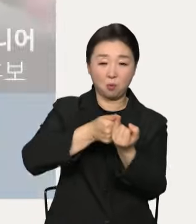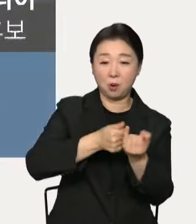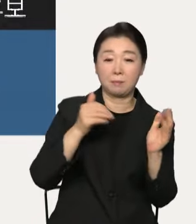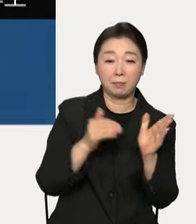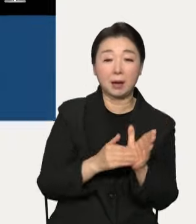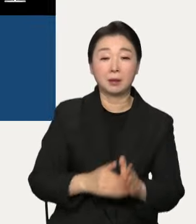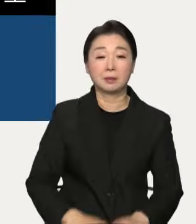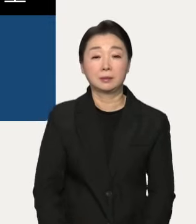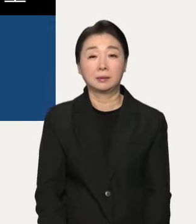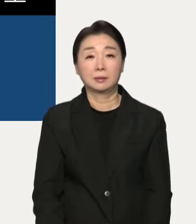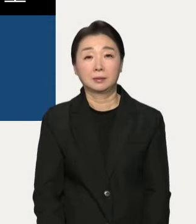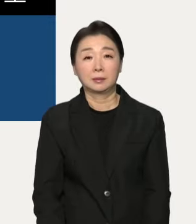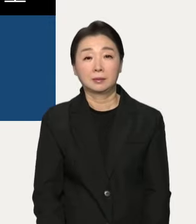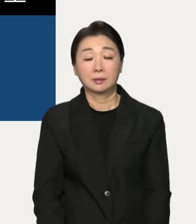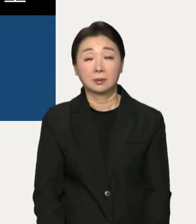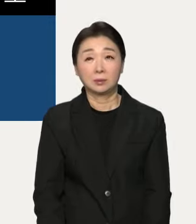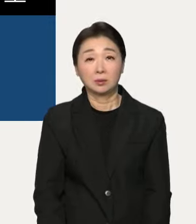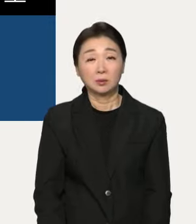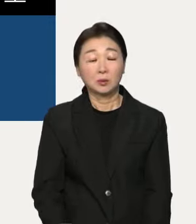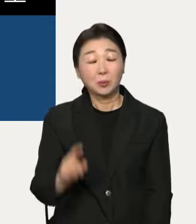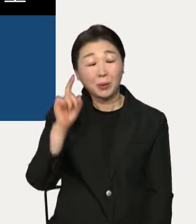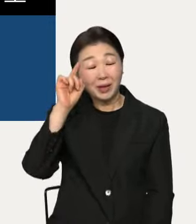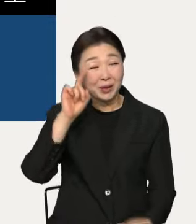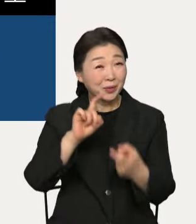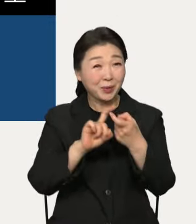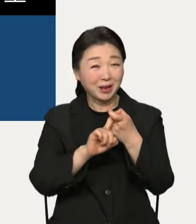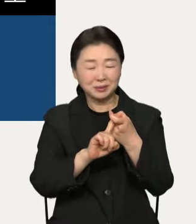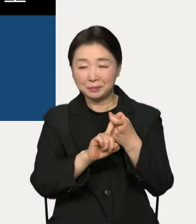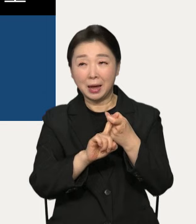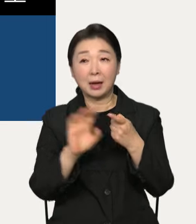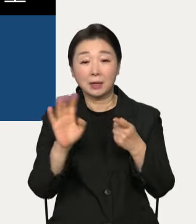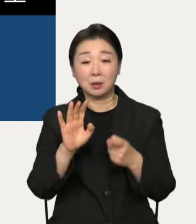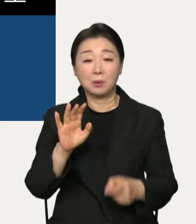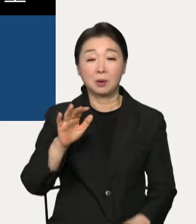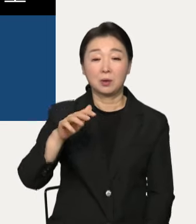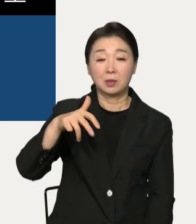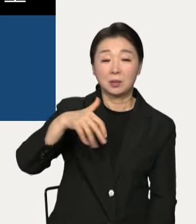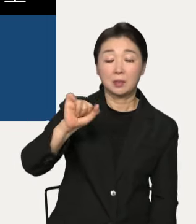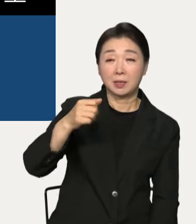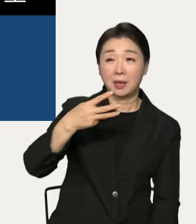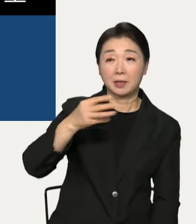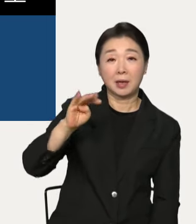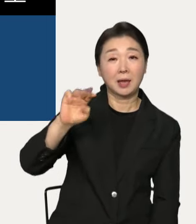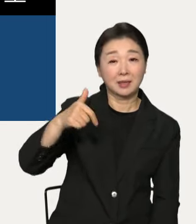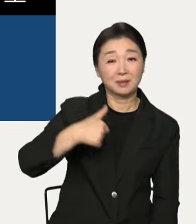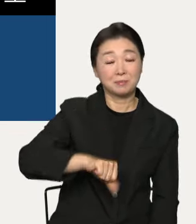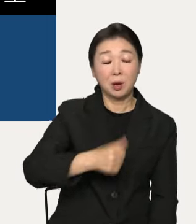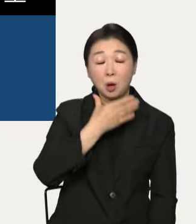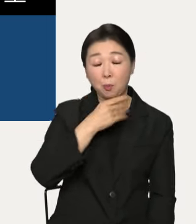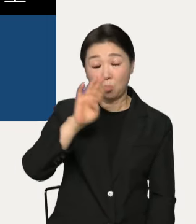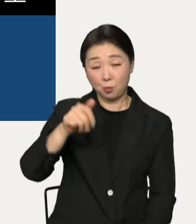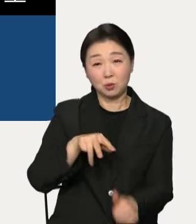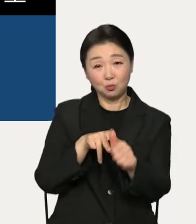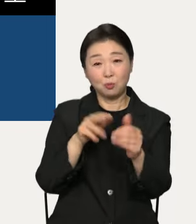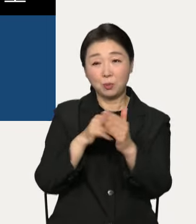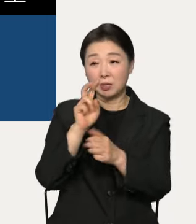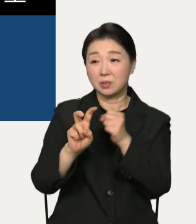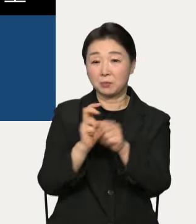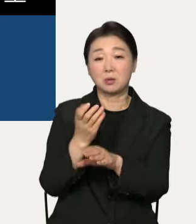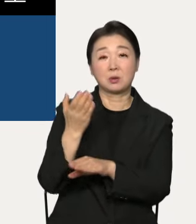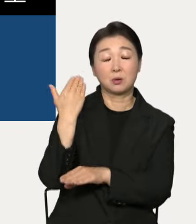있습니다. 세간의 관심에선 다소 멀어져 있지만 케네디 주니어 보건복지부 장관 후보자도 20여 년 전